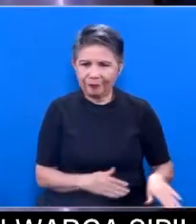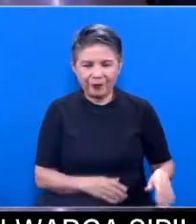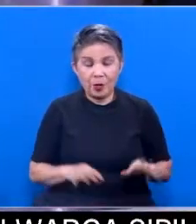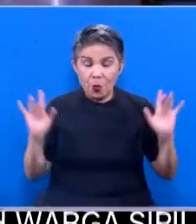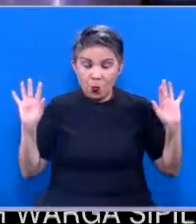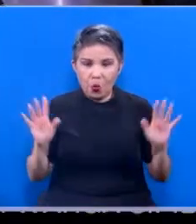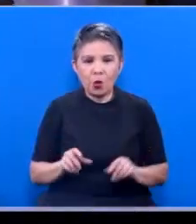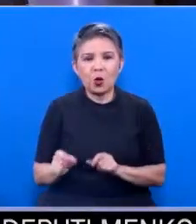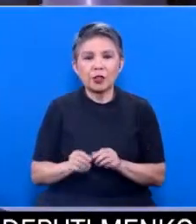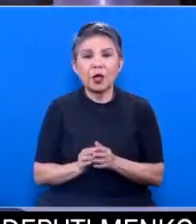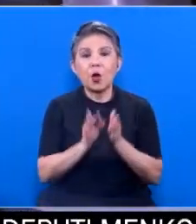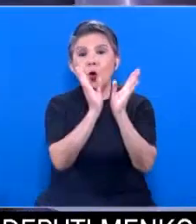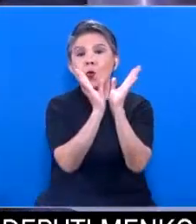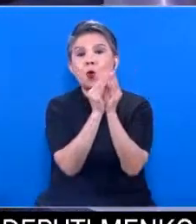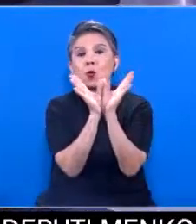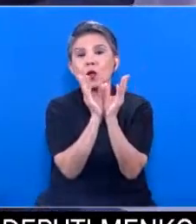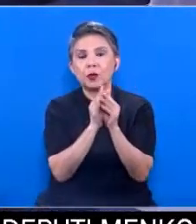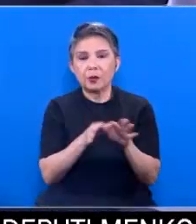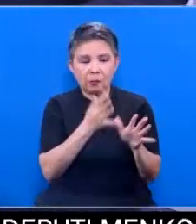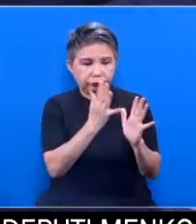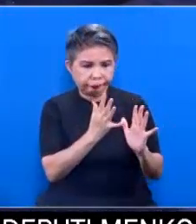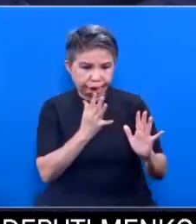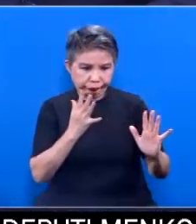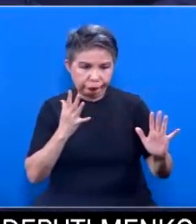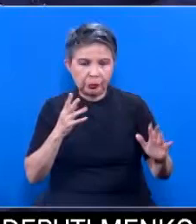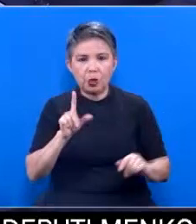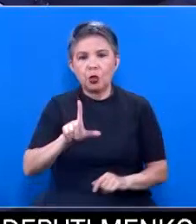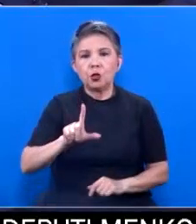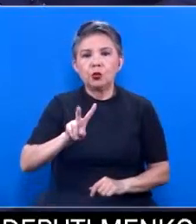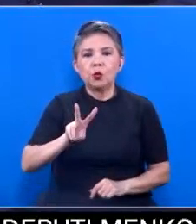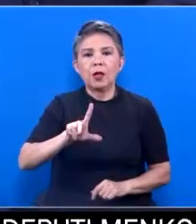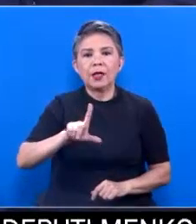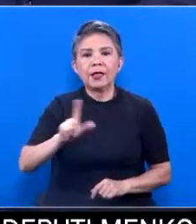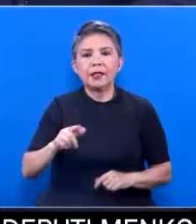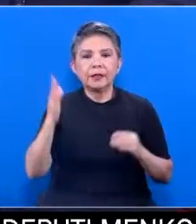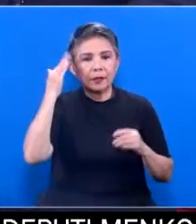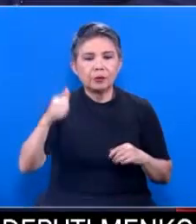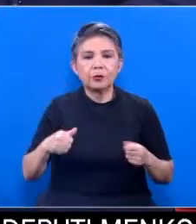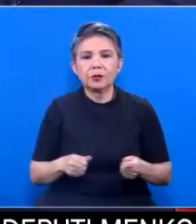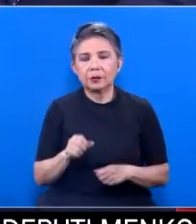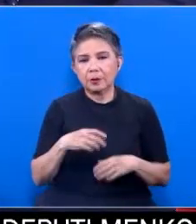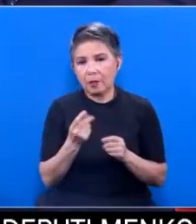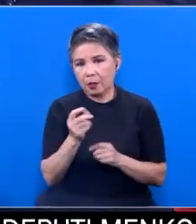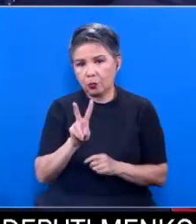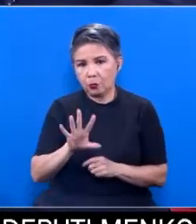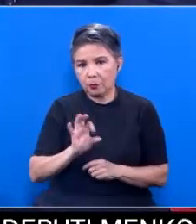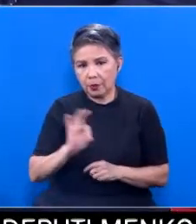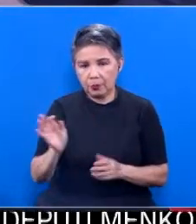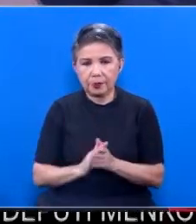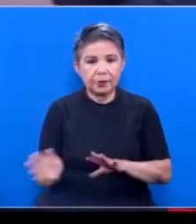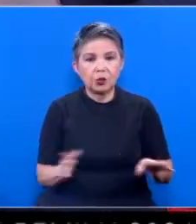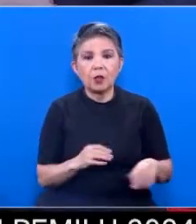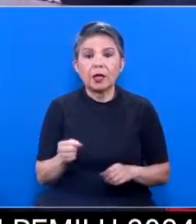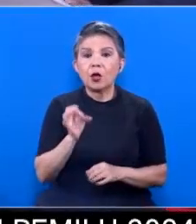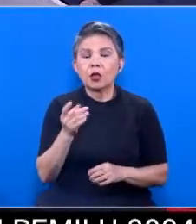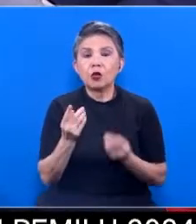Ratusan warga kota Probolinggo, Jawa Timur rela antri demi mendapatkan 2 liter minyak goreng seharga Rp25.000. Sementara itu di Kudus, Jawa